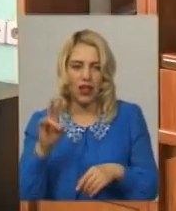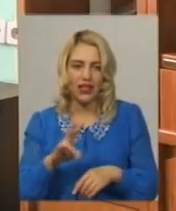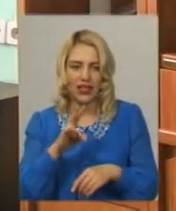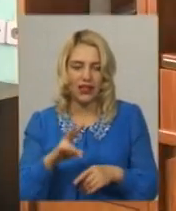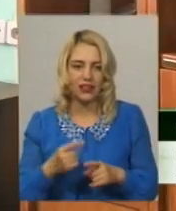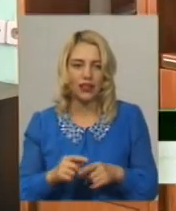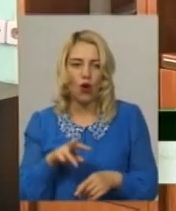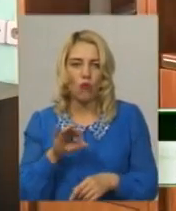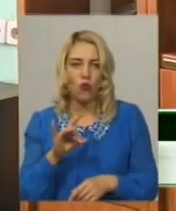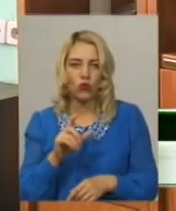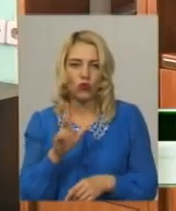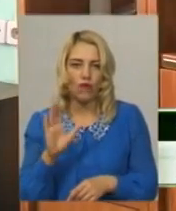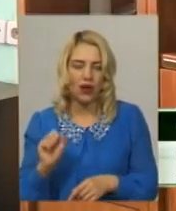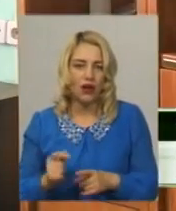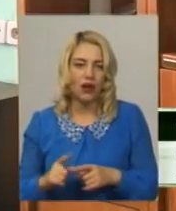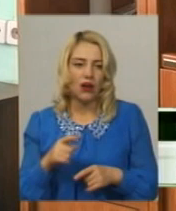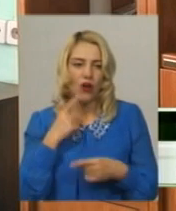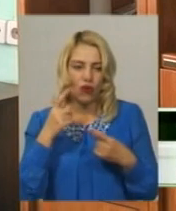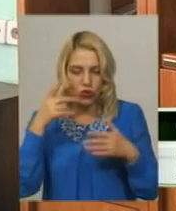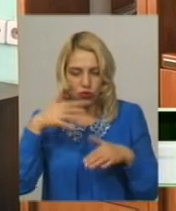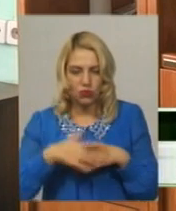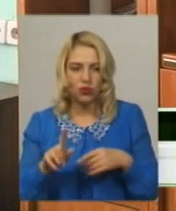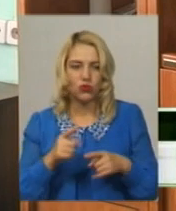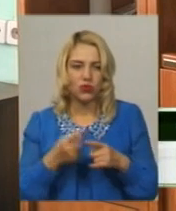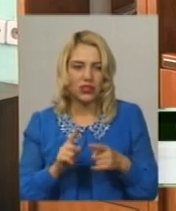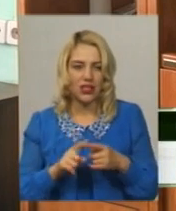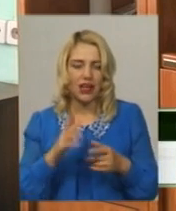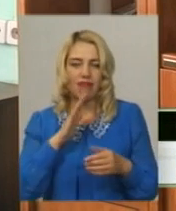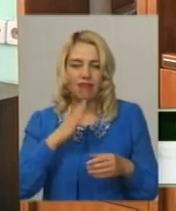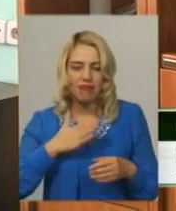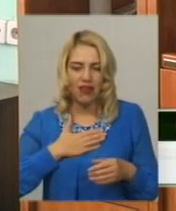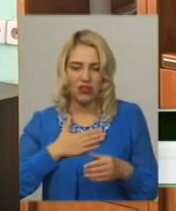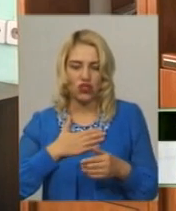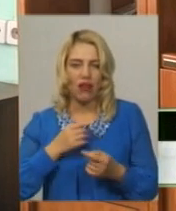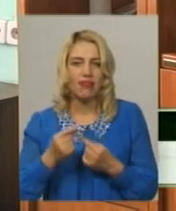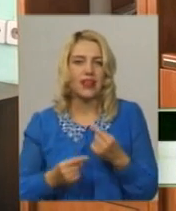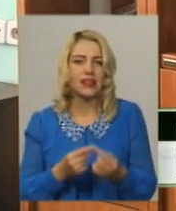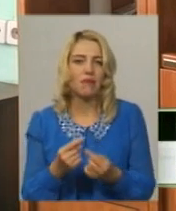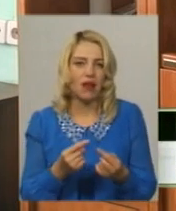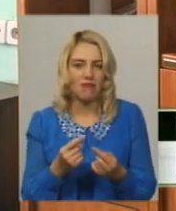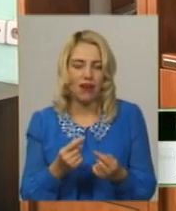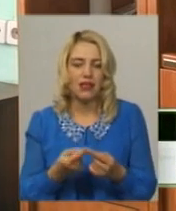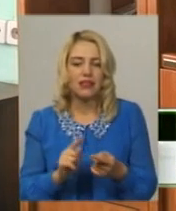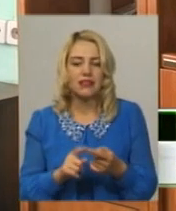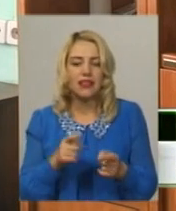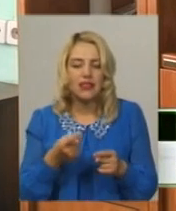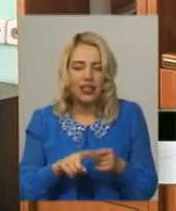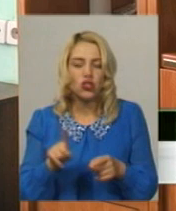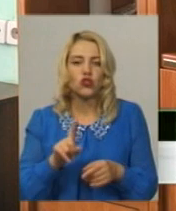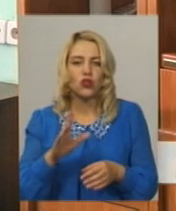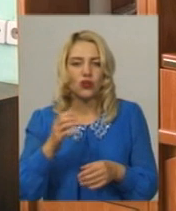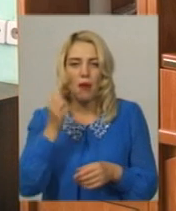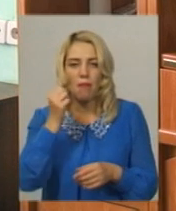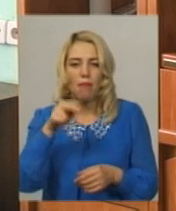Ми, розуміючи, що це є наше культурне надбання, що це те, чим жили наші діди і прадіди, це те,